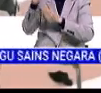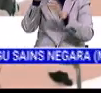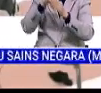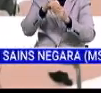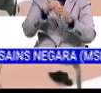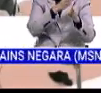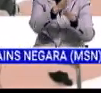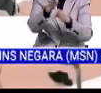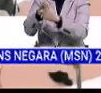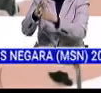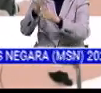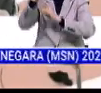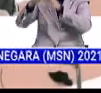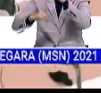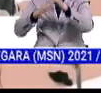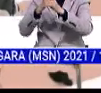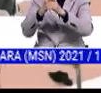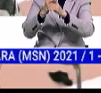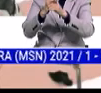seni.